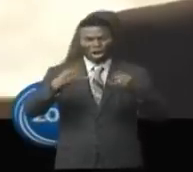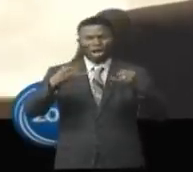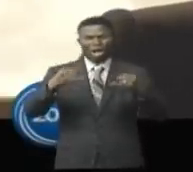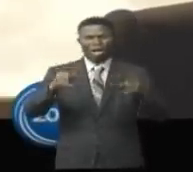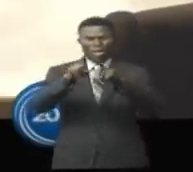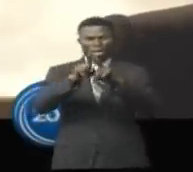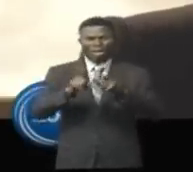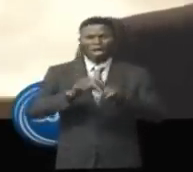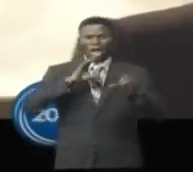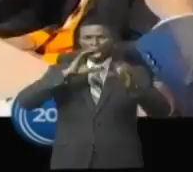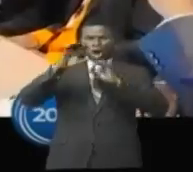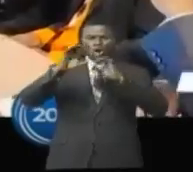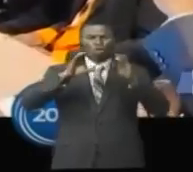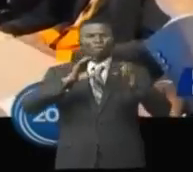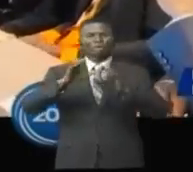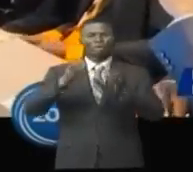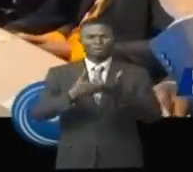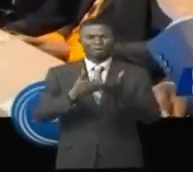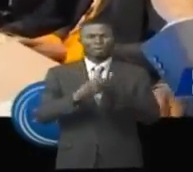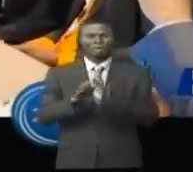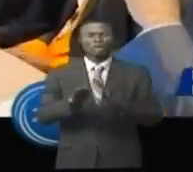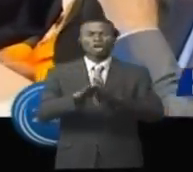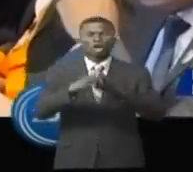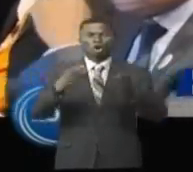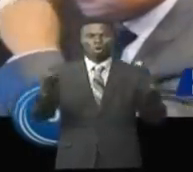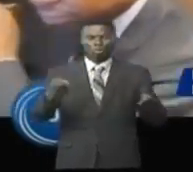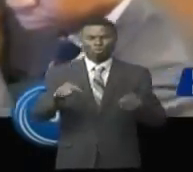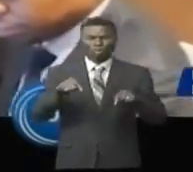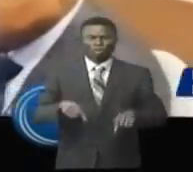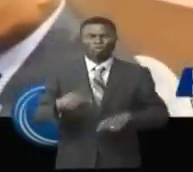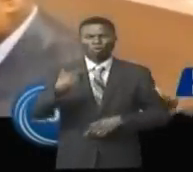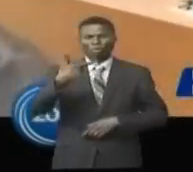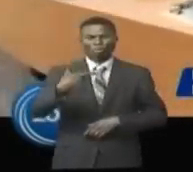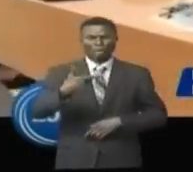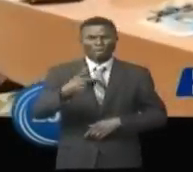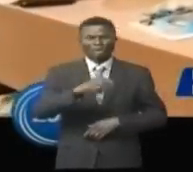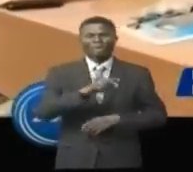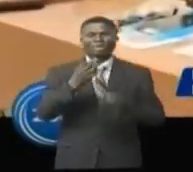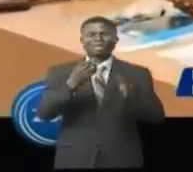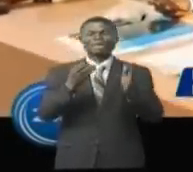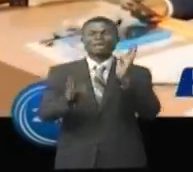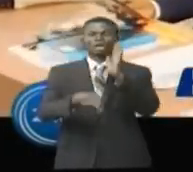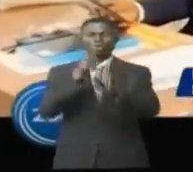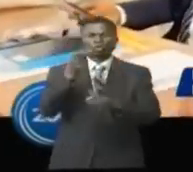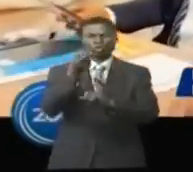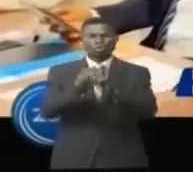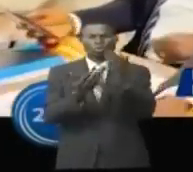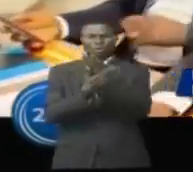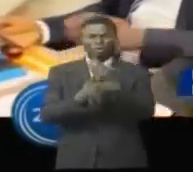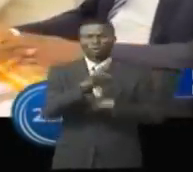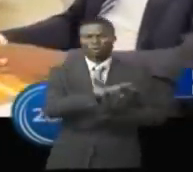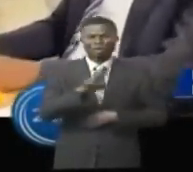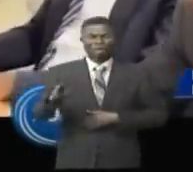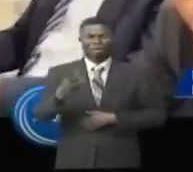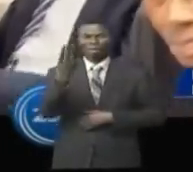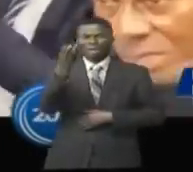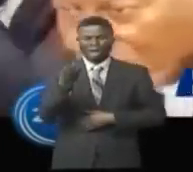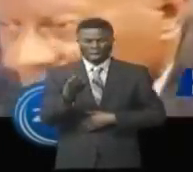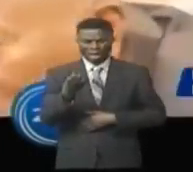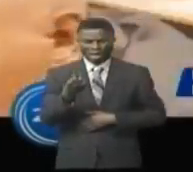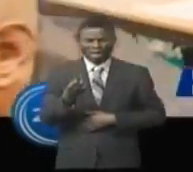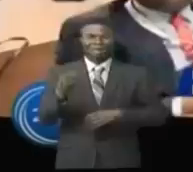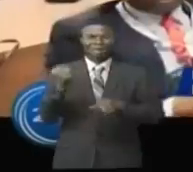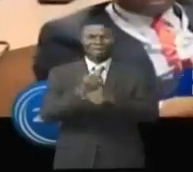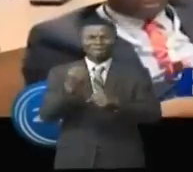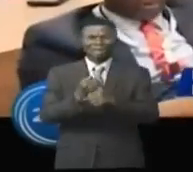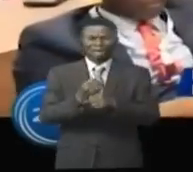et de la Communication. Ouvert ce mardi 12 juillet 2022, les travaux de la 40e session ordinaire du Conseil